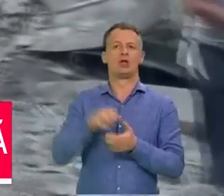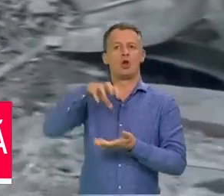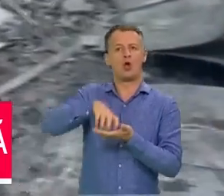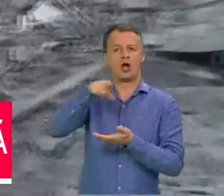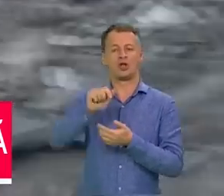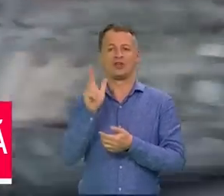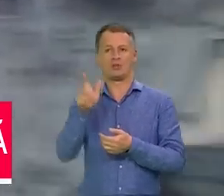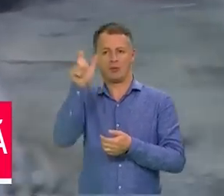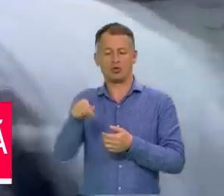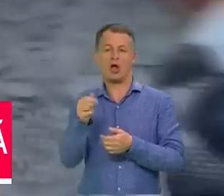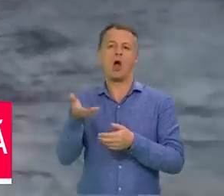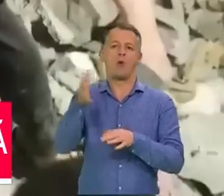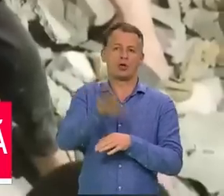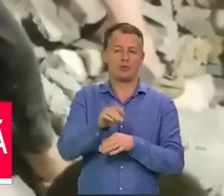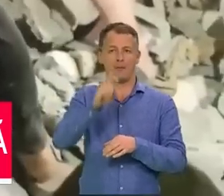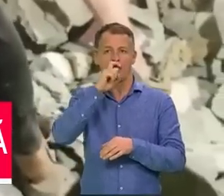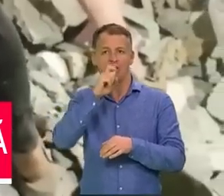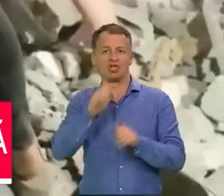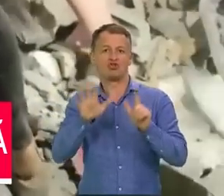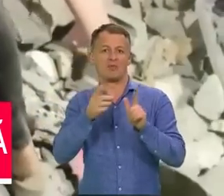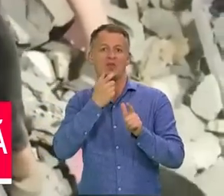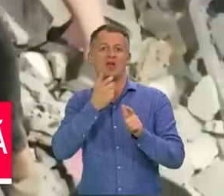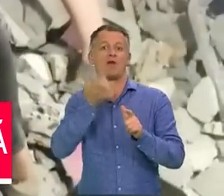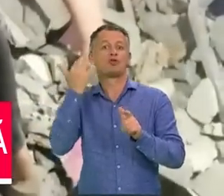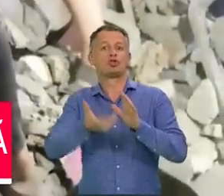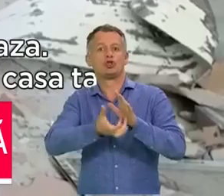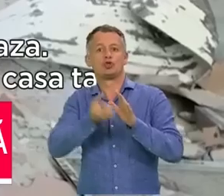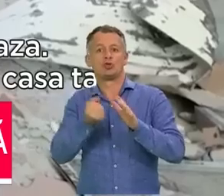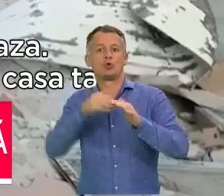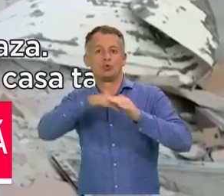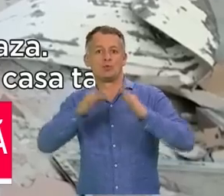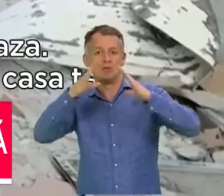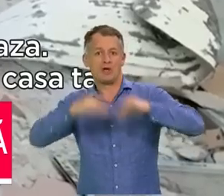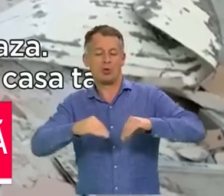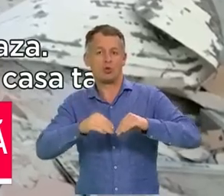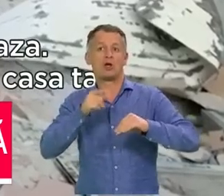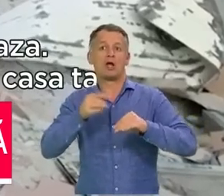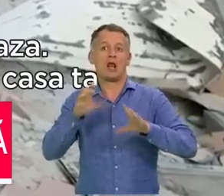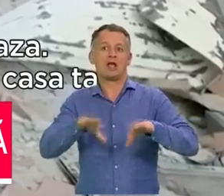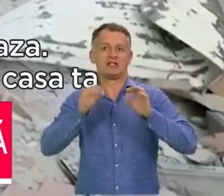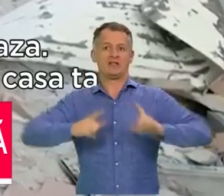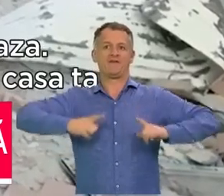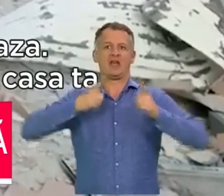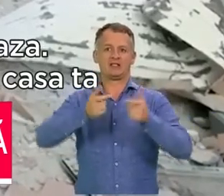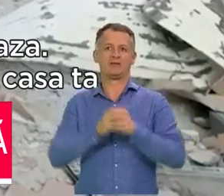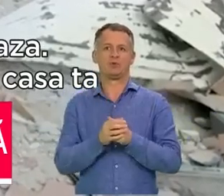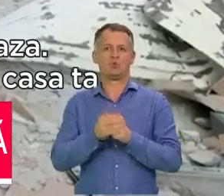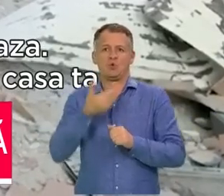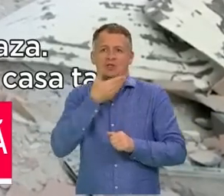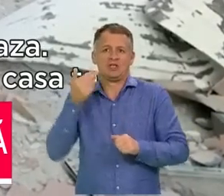și-au pierdut viața, însă un băiețel de numai 7 ani a fost scos de sub dărâmături în viață. Gaza nu are fiecare măcan amin.